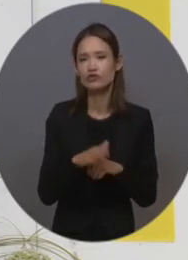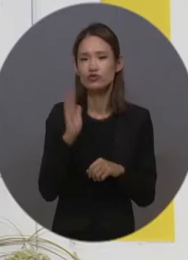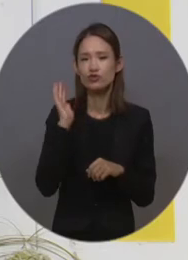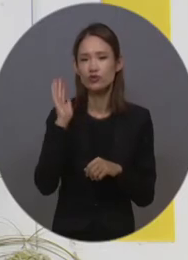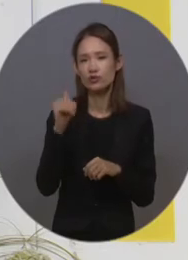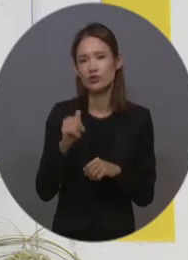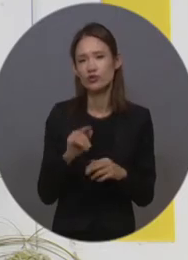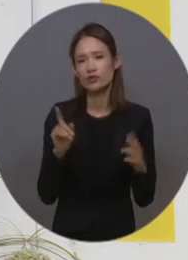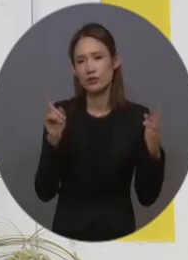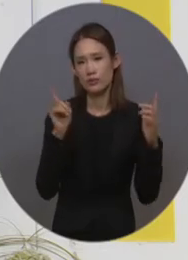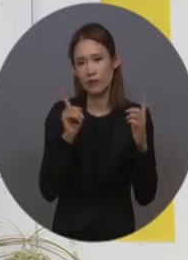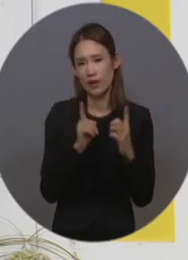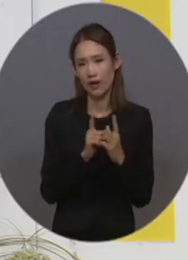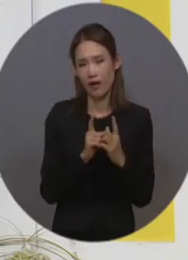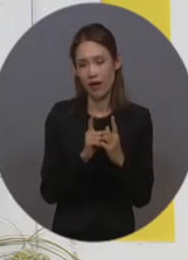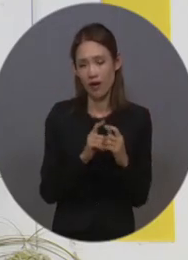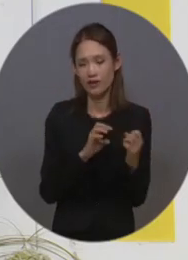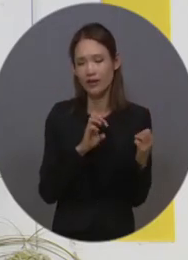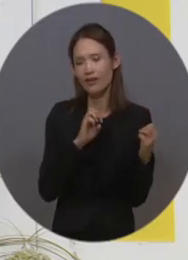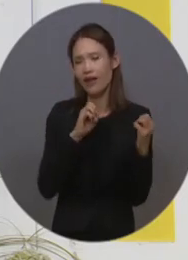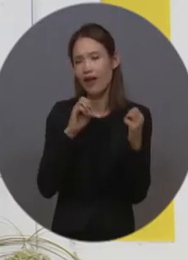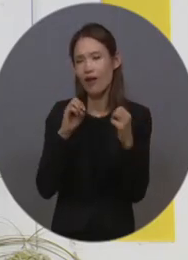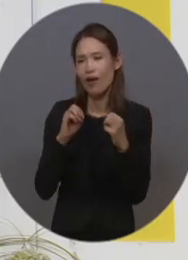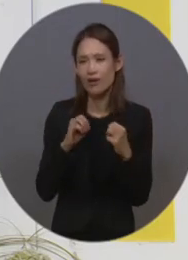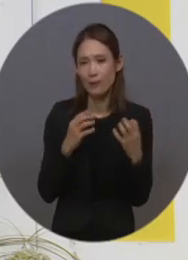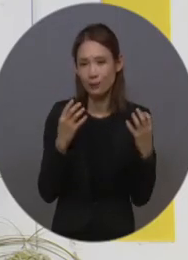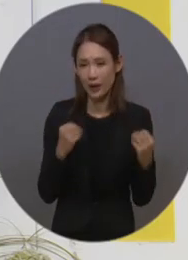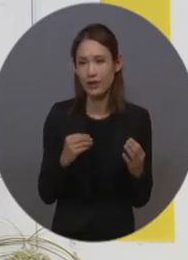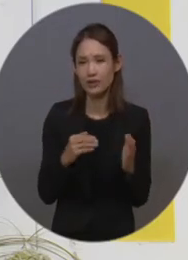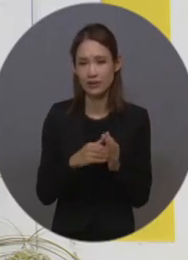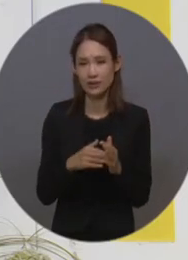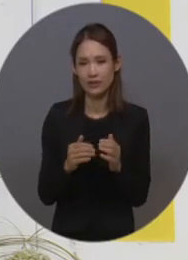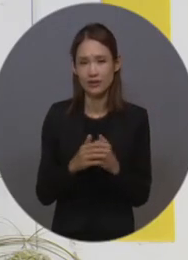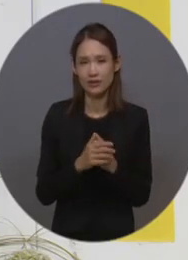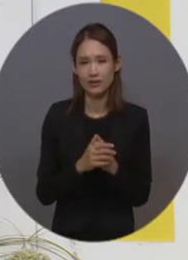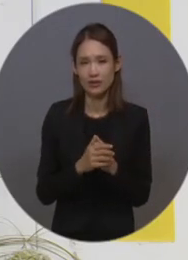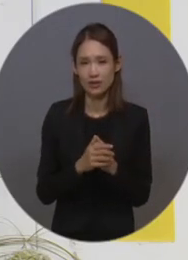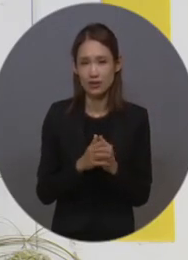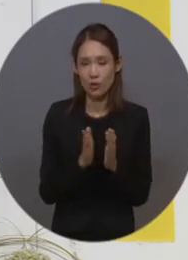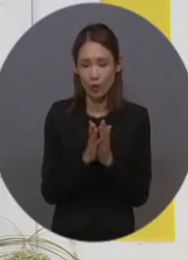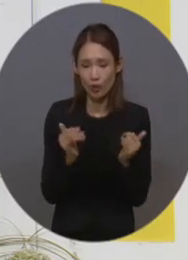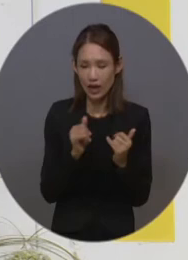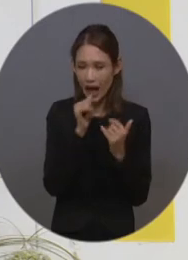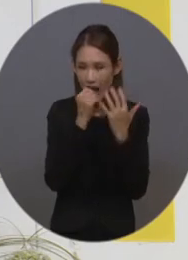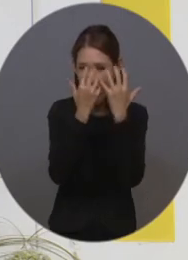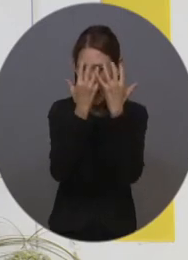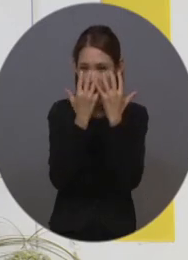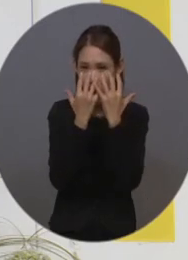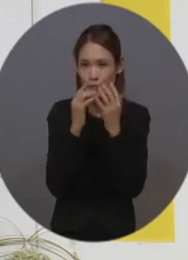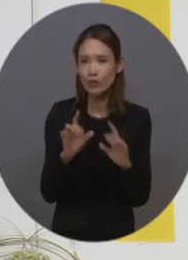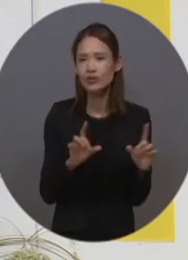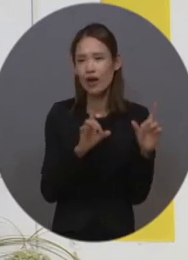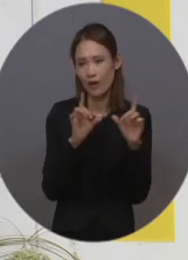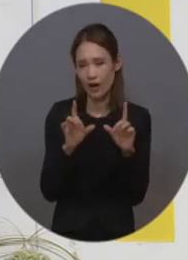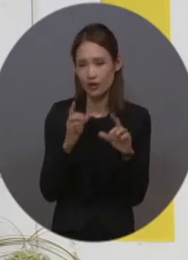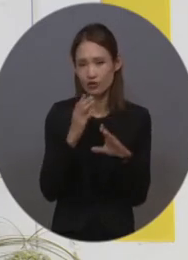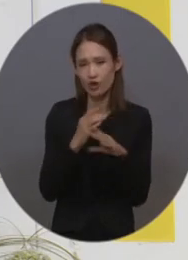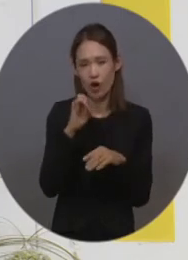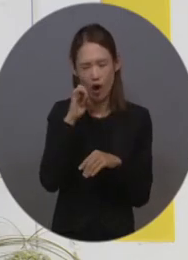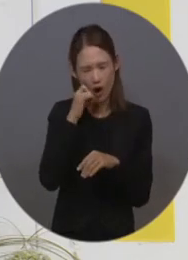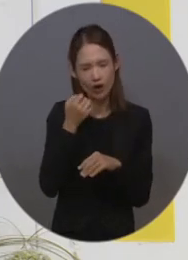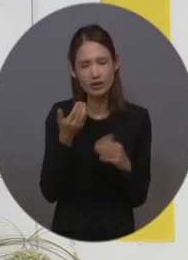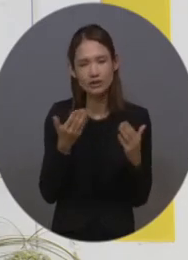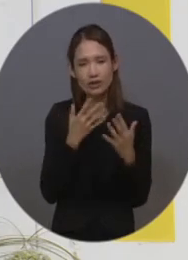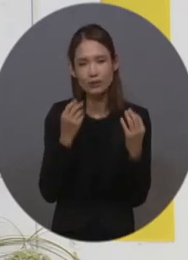만나서 네. 두 분이 아주 참 대화를 많이 했어요. 이게 본인이 그 감옥에 있으면서 어려웠던 네. 일도 많이 하고 네. 그 당시에